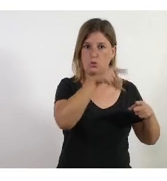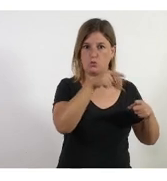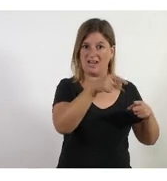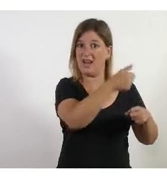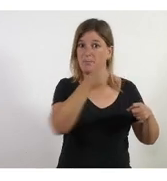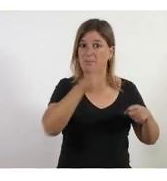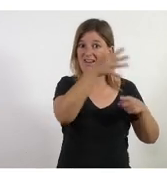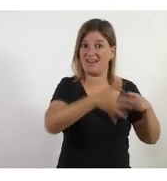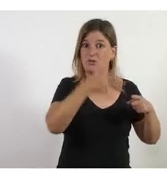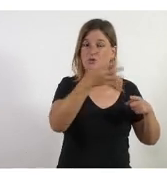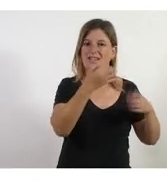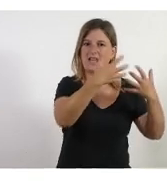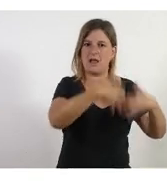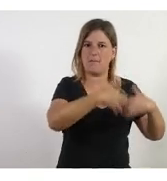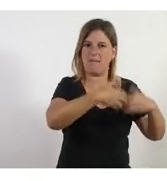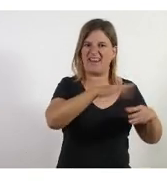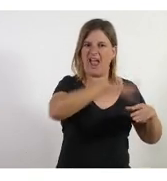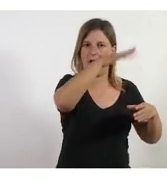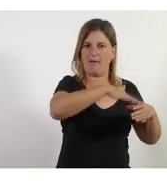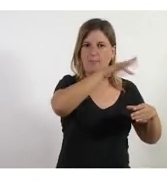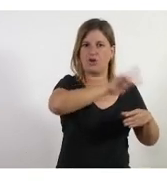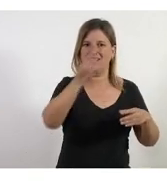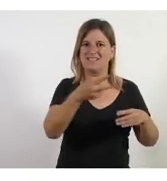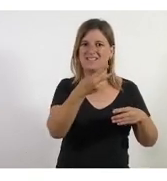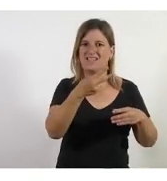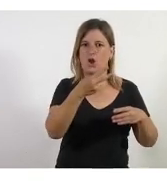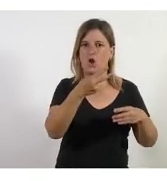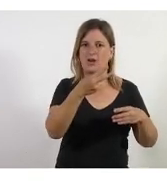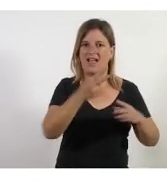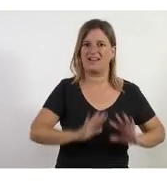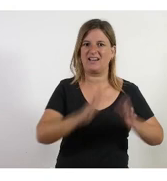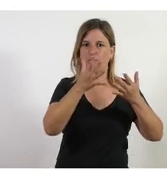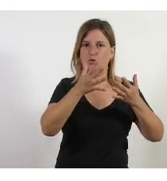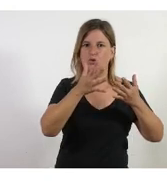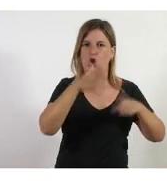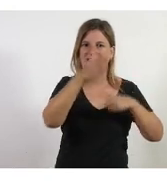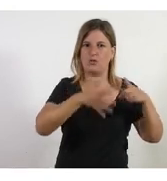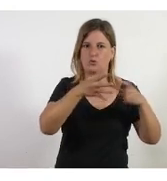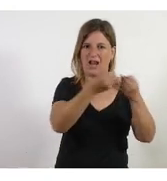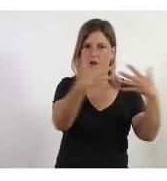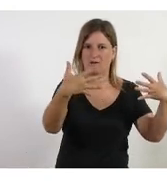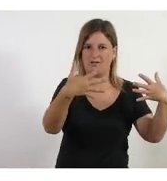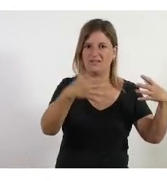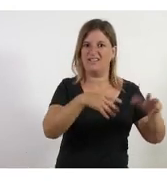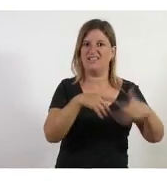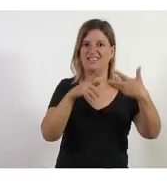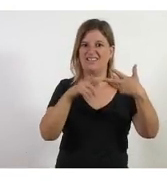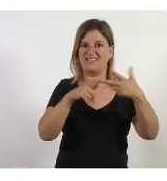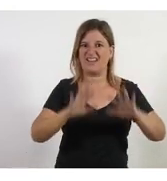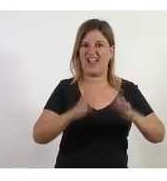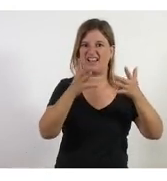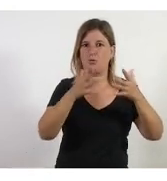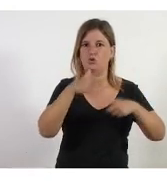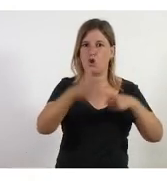la màquina de vapor. Després, la segona revolució industrial, inventem la llum. Quarta, tercera revolució